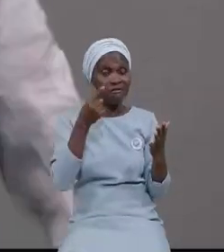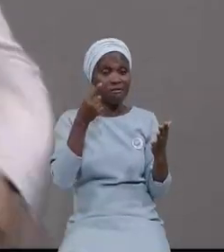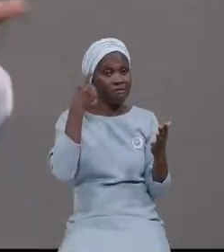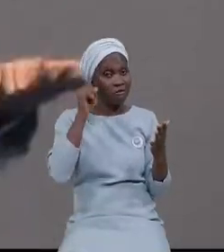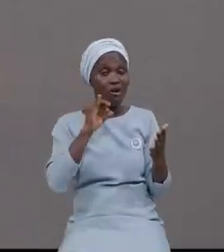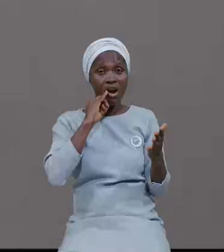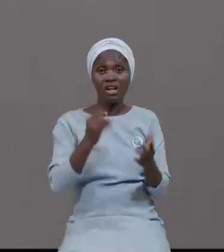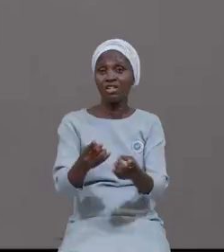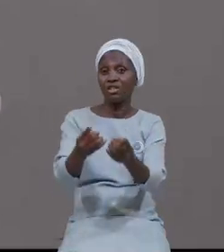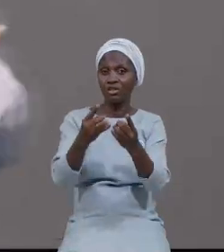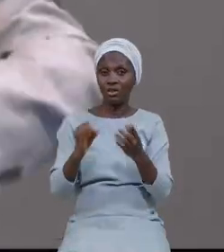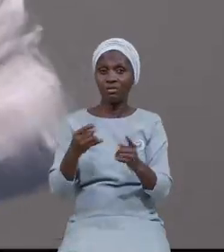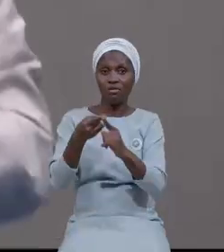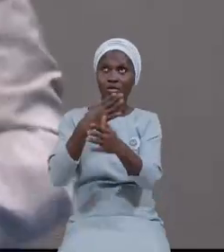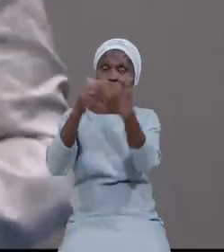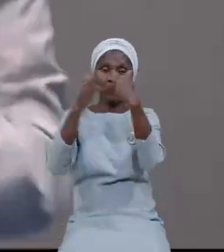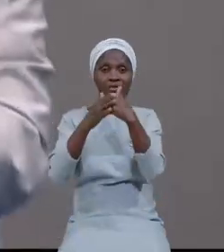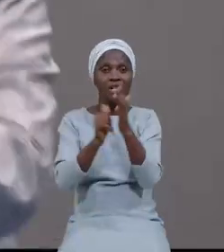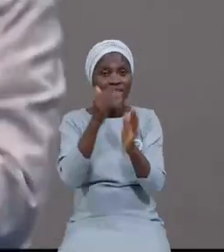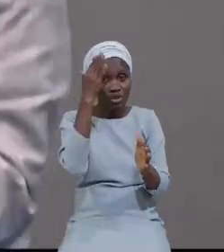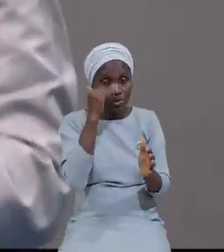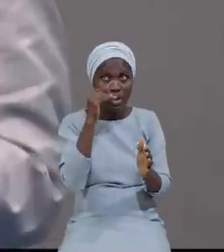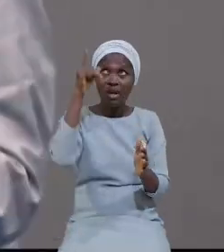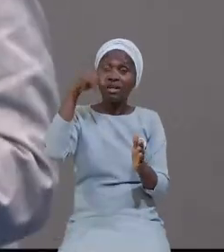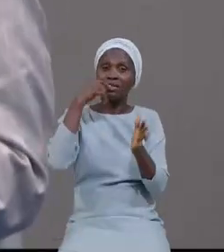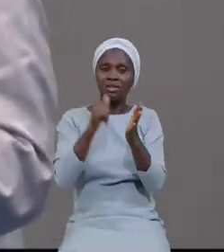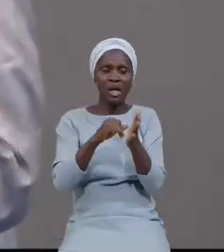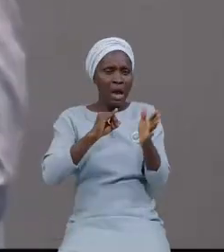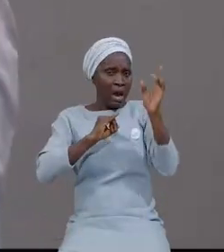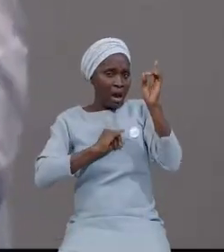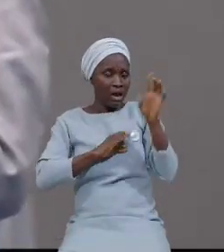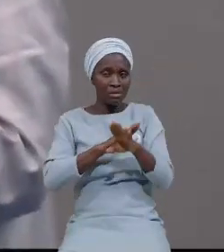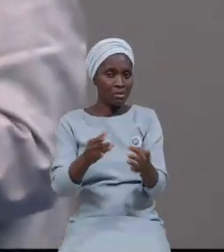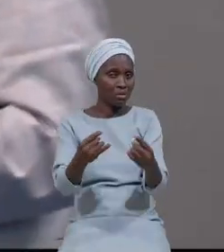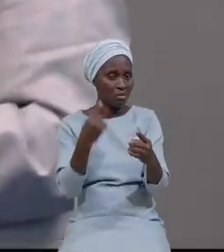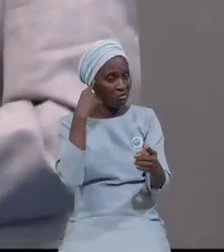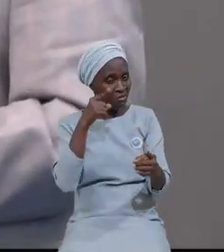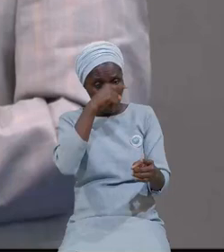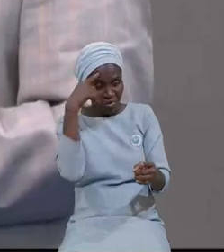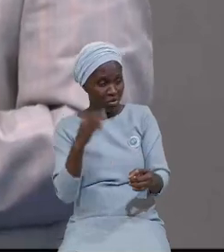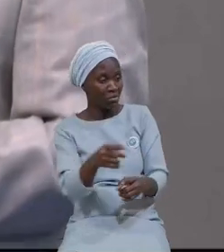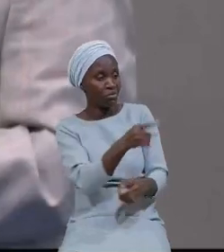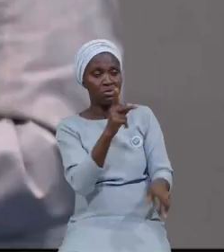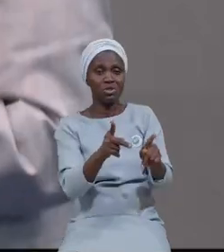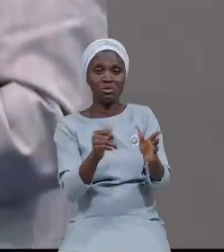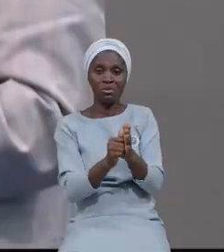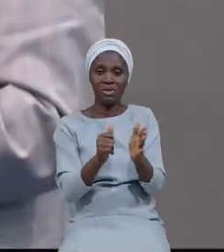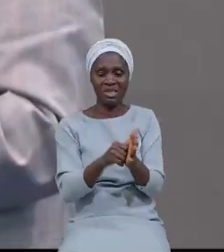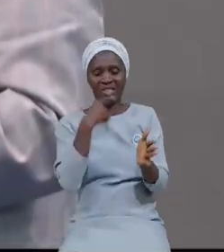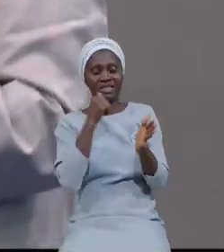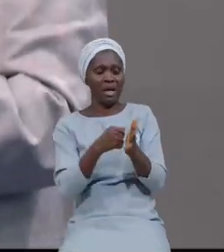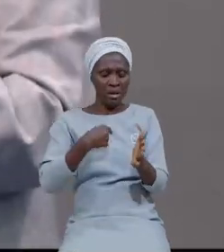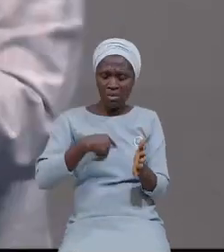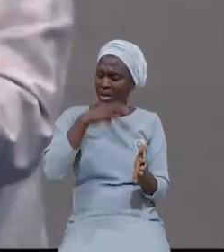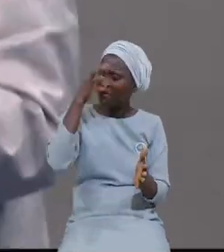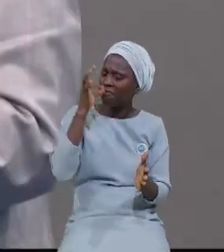attends vient viendra du ciel voilà pourquoi il dit je suis pas venu pour ceuxlà qui veulent dire oh je jeûne